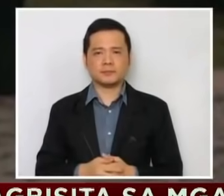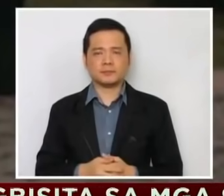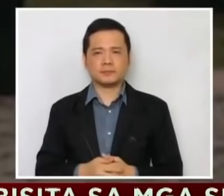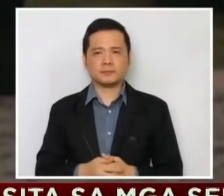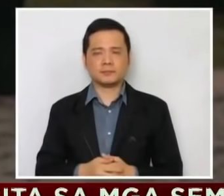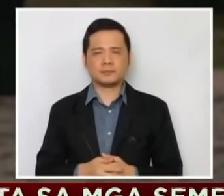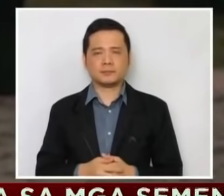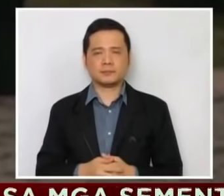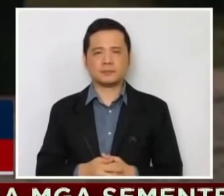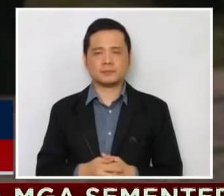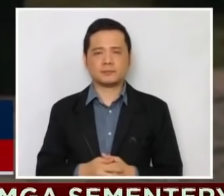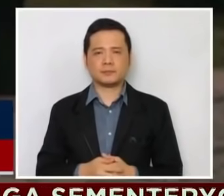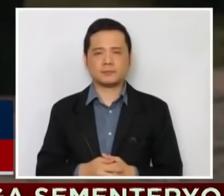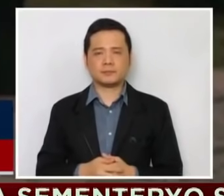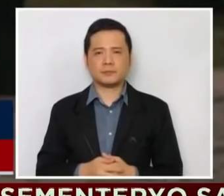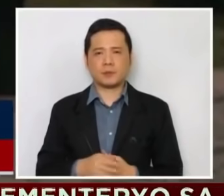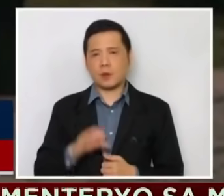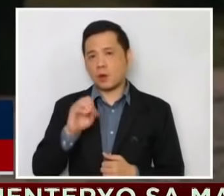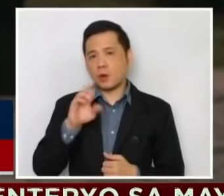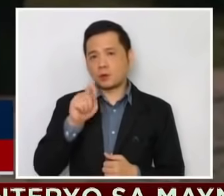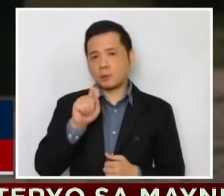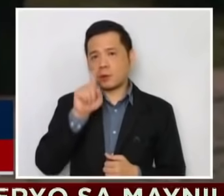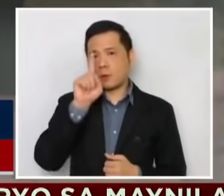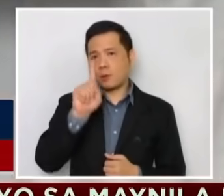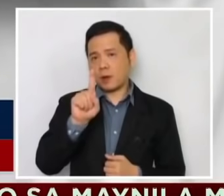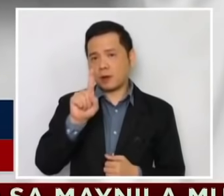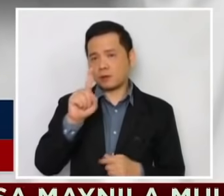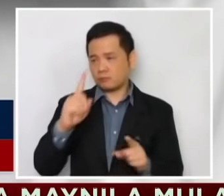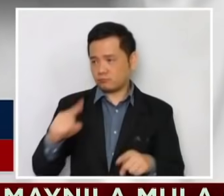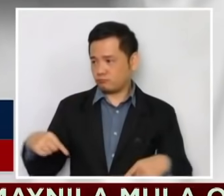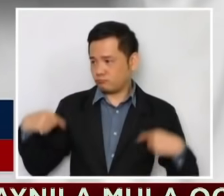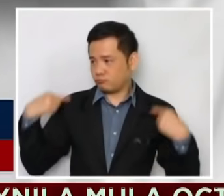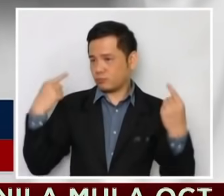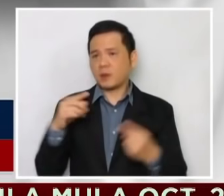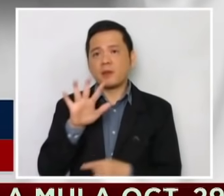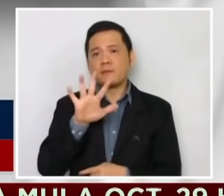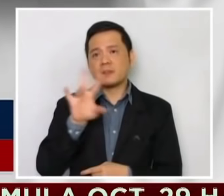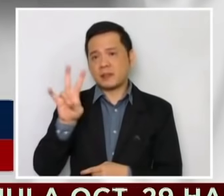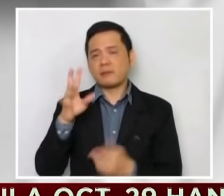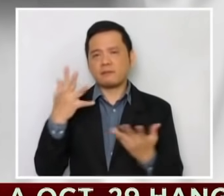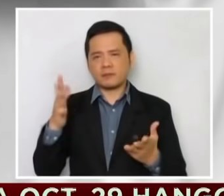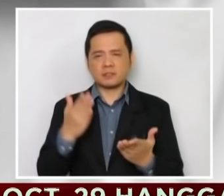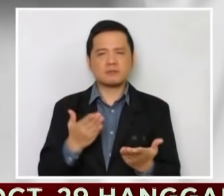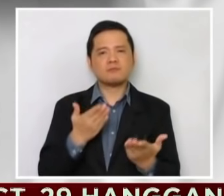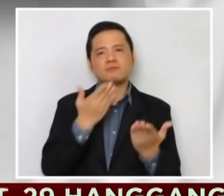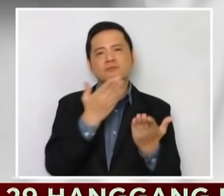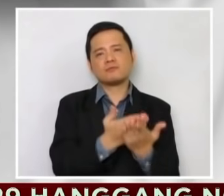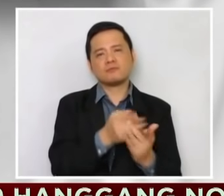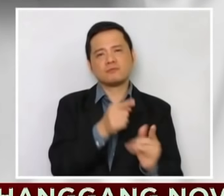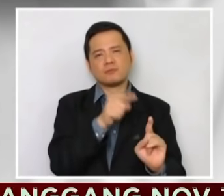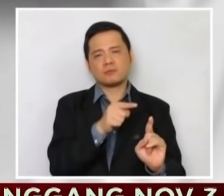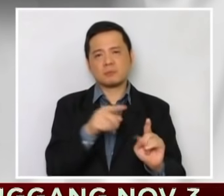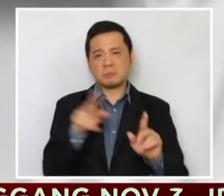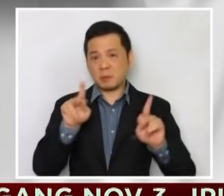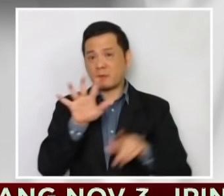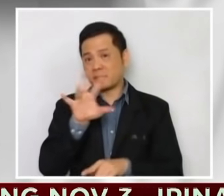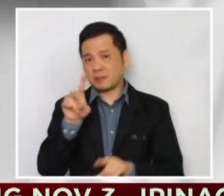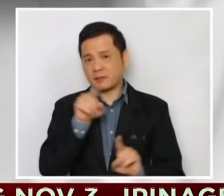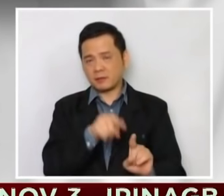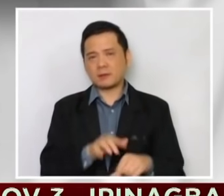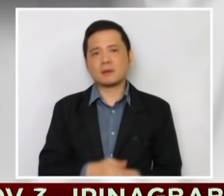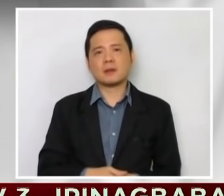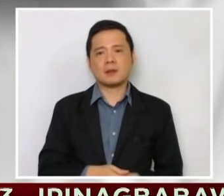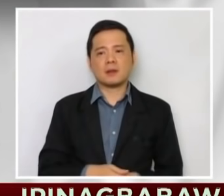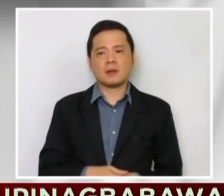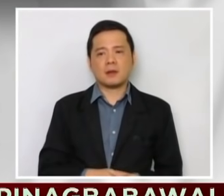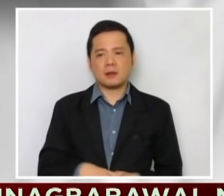Mula October 1, nasa 57 ang naghain ng COC sa pagkapangulo, 16 naman para sa Vice